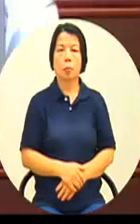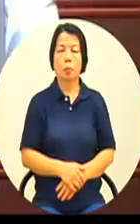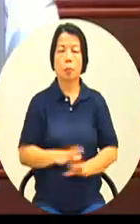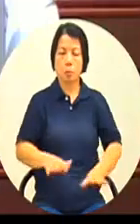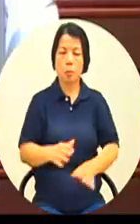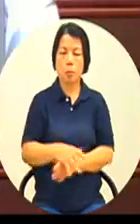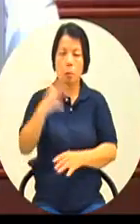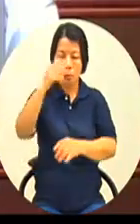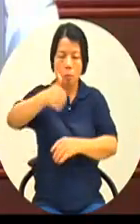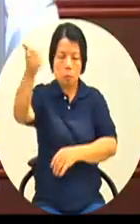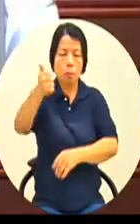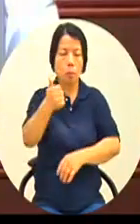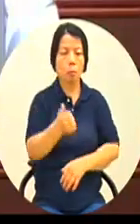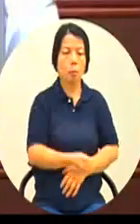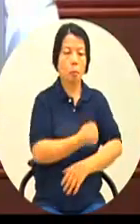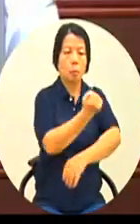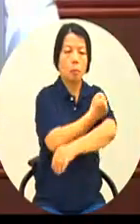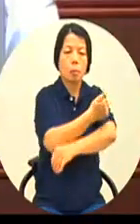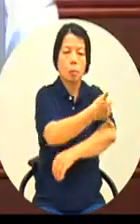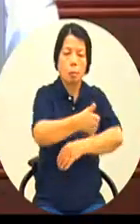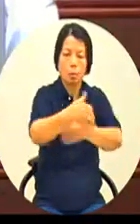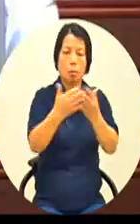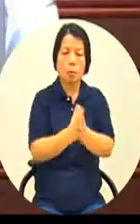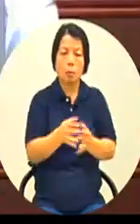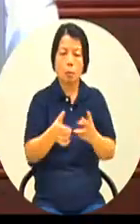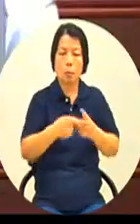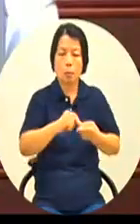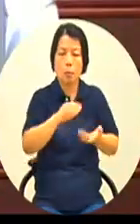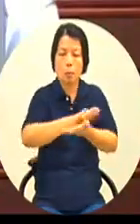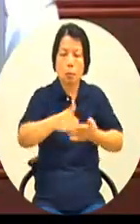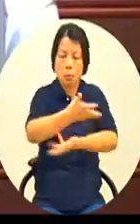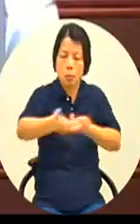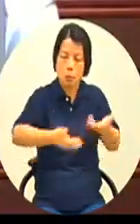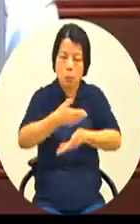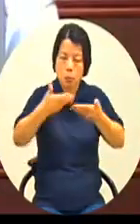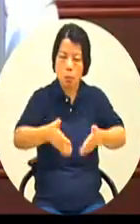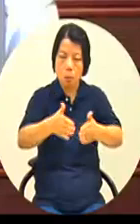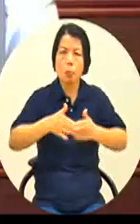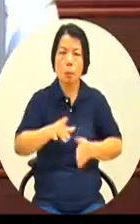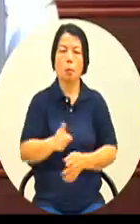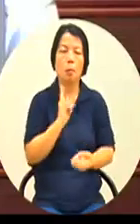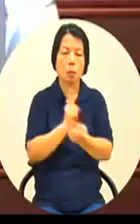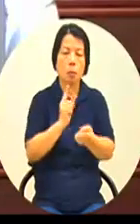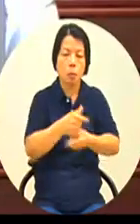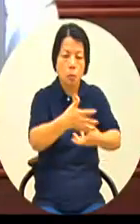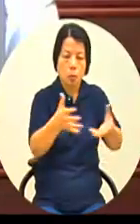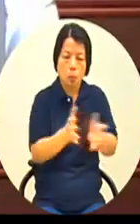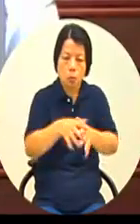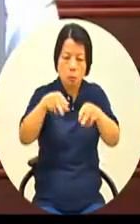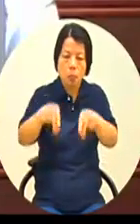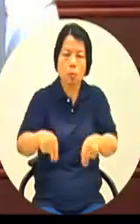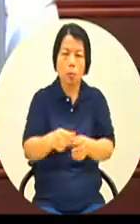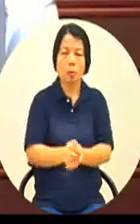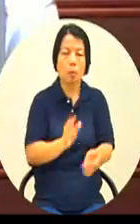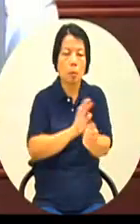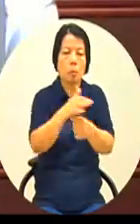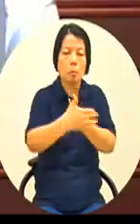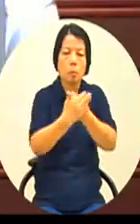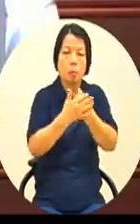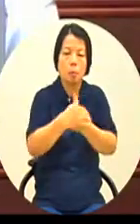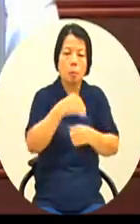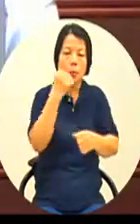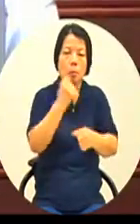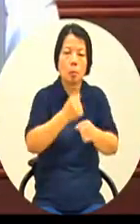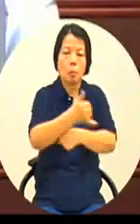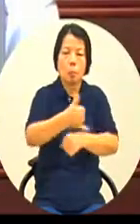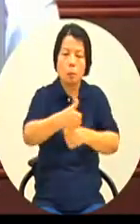和谐是足重要的一个重点。啊，我嘛希望讲吼，透过团体协约能够保障我们员工的工作权。